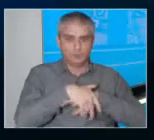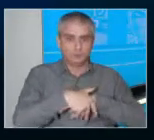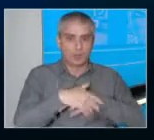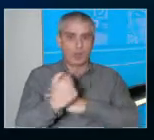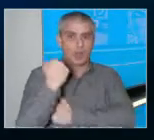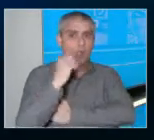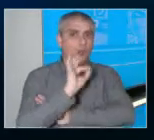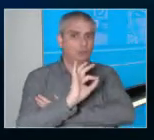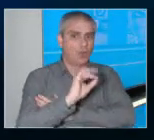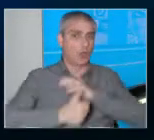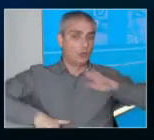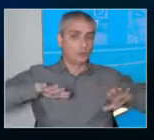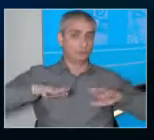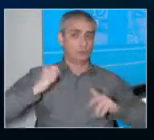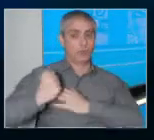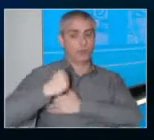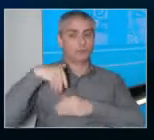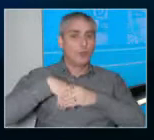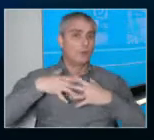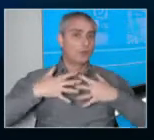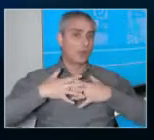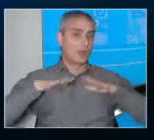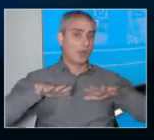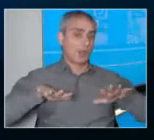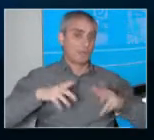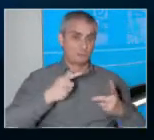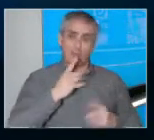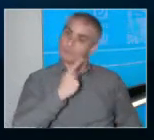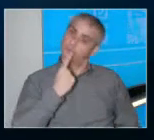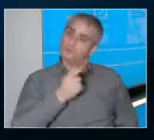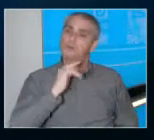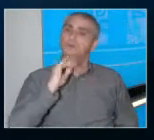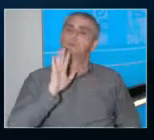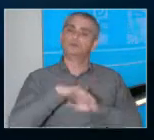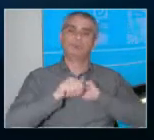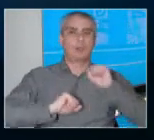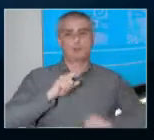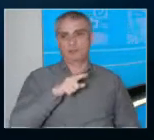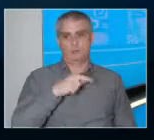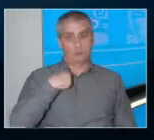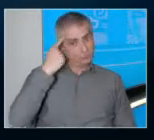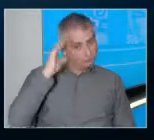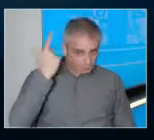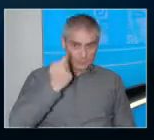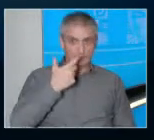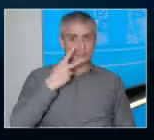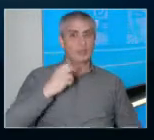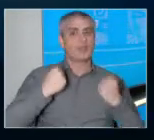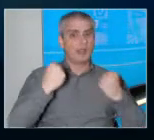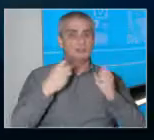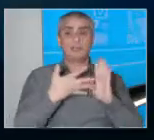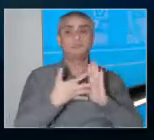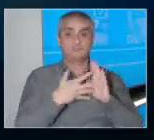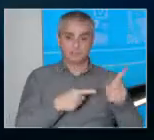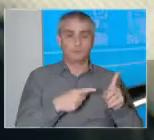על הכוח שלו כראש ממשלה, על הכוח שלו בתוך הממשלה, על הסי שלו? זה משפיע על ההתנהגות. אני חושב שאם הוא היה קצת יותר חזק